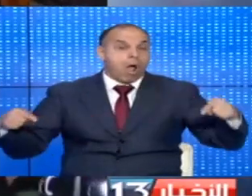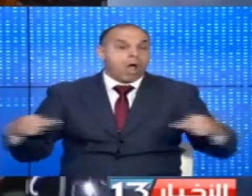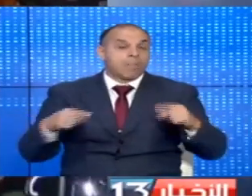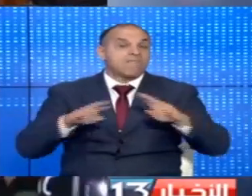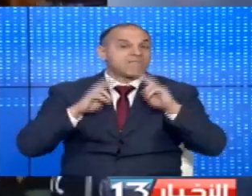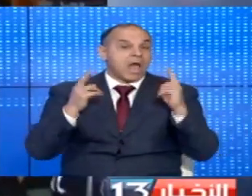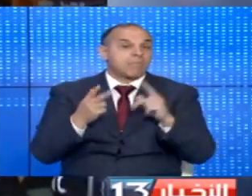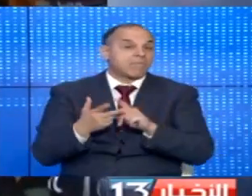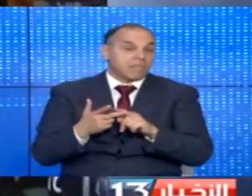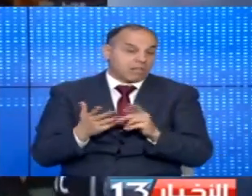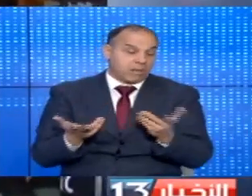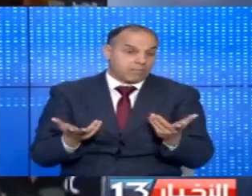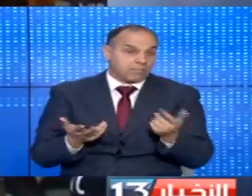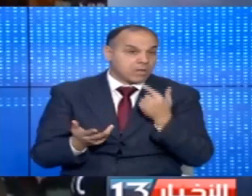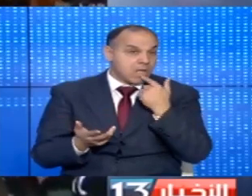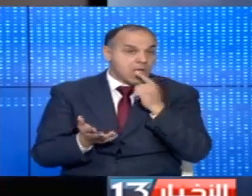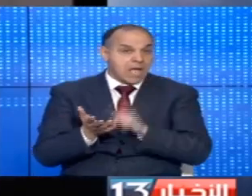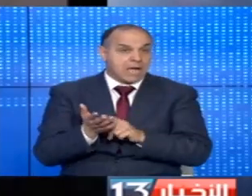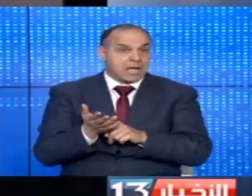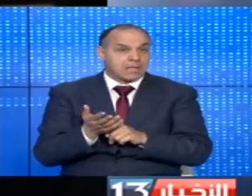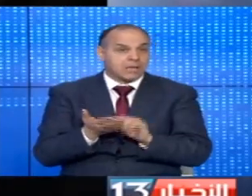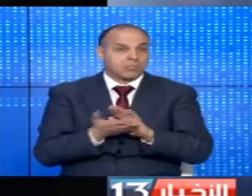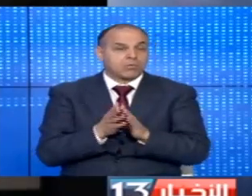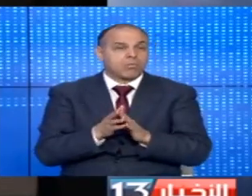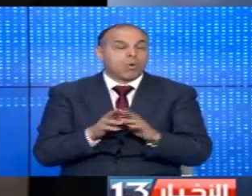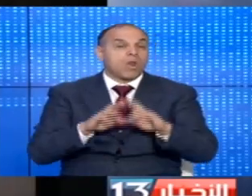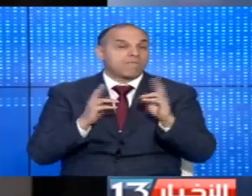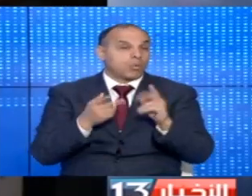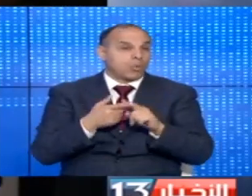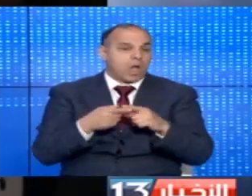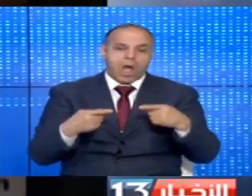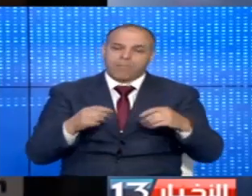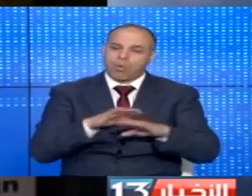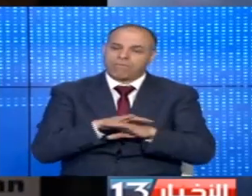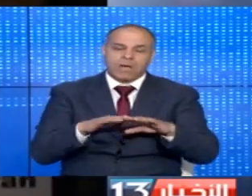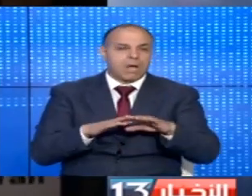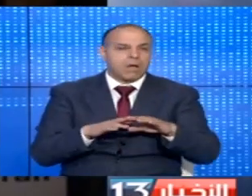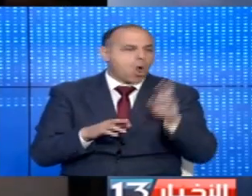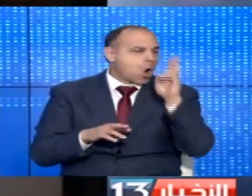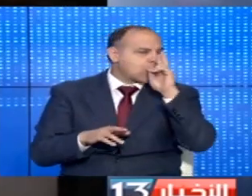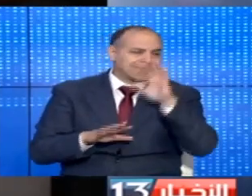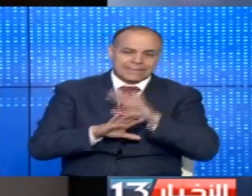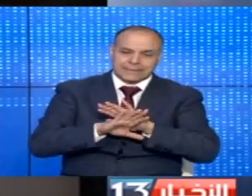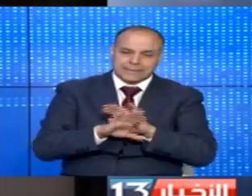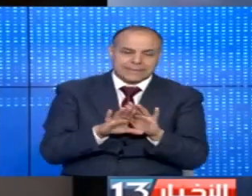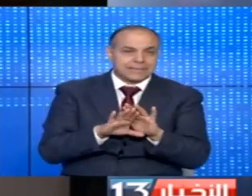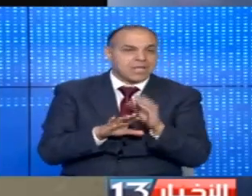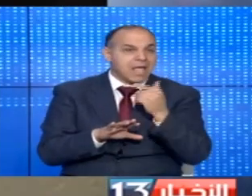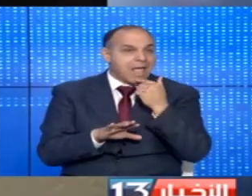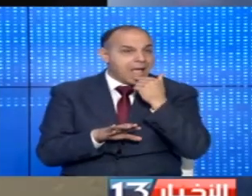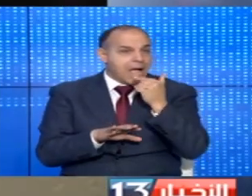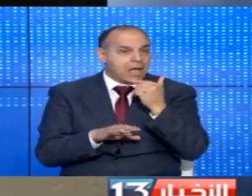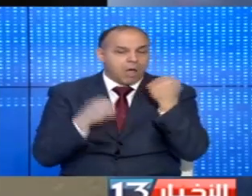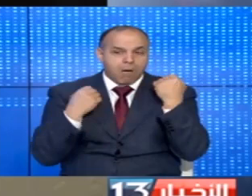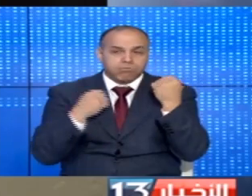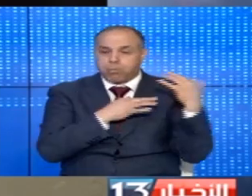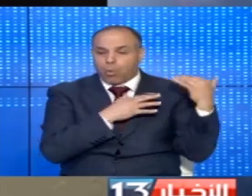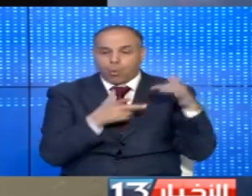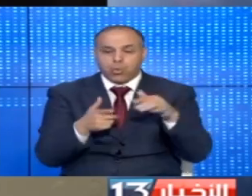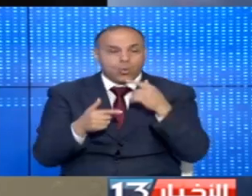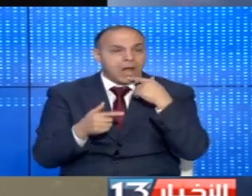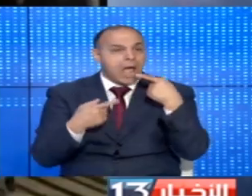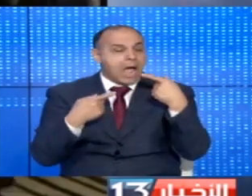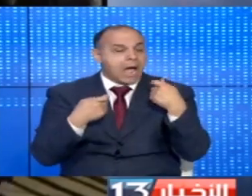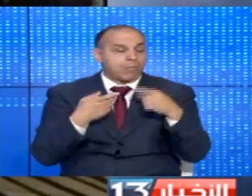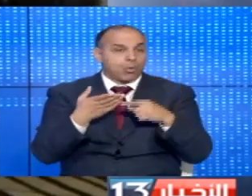الثالثه وقد اكدت منظمه العمل الان لوقف الحرب وانهاء العنصريه والتي قادت هذه التظاهرات ان الحرب